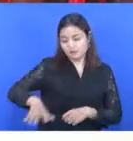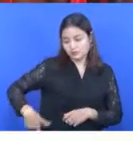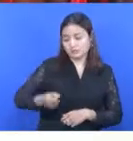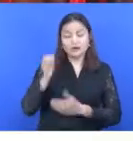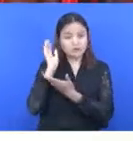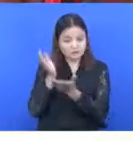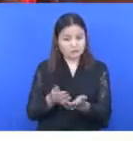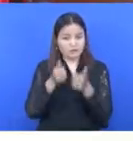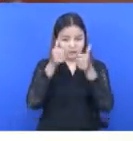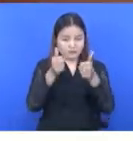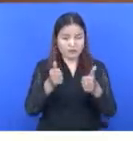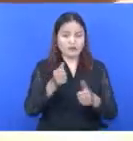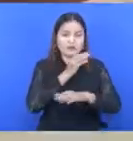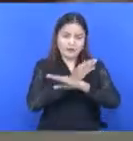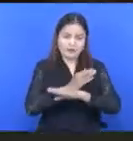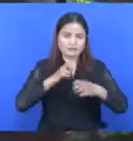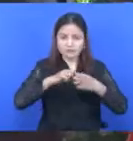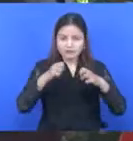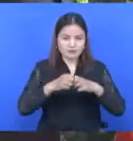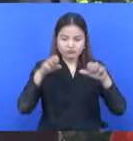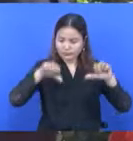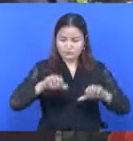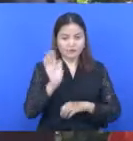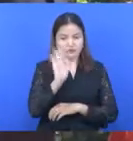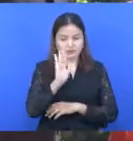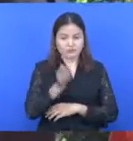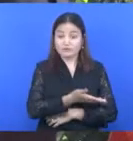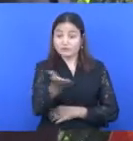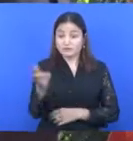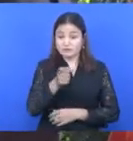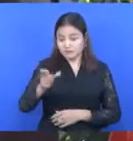ស្រឡាញ់គណបកប្រជាជនកម្ពុជាគឺធ្វើយ៉ាងណាបំពេញនៅបំណងប្រាថ្នារបស់ប្រជាពលរដ្ឋដោយកុំឲ្យមានបញ្ហាល្អកកណាមួយដែលធ្វើឲ្យប្រជាពលរដ្ឋមិនពេញចិត្តឲ្យសោះ